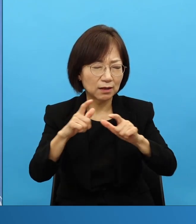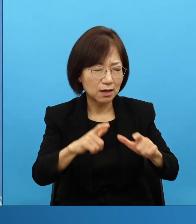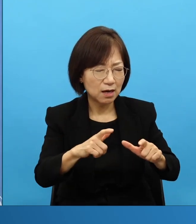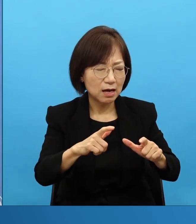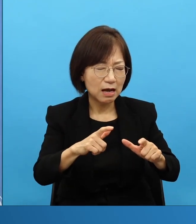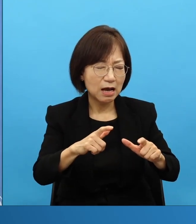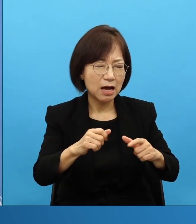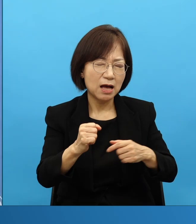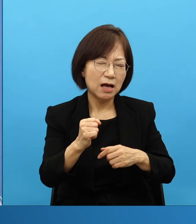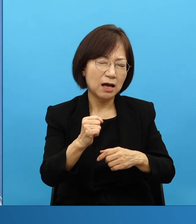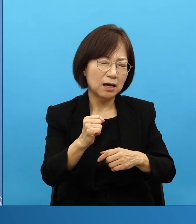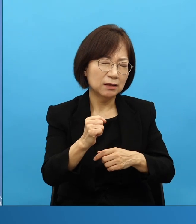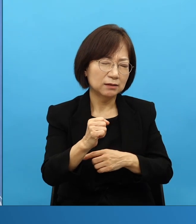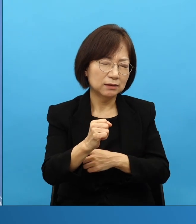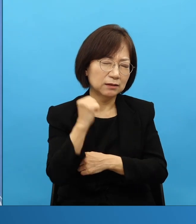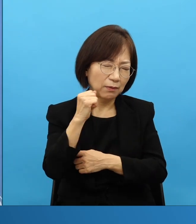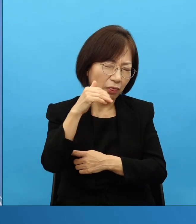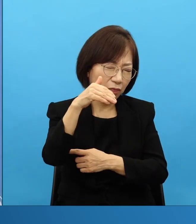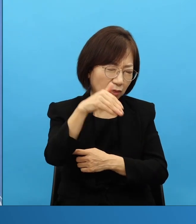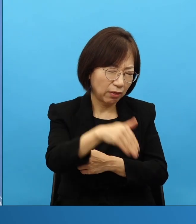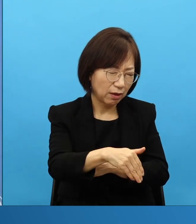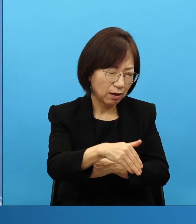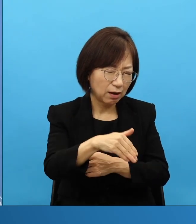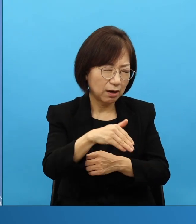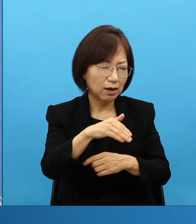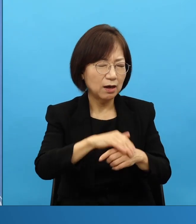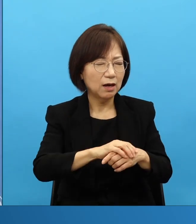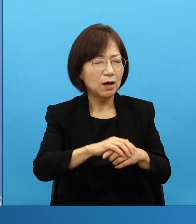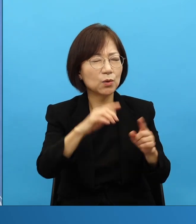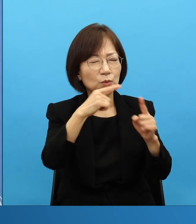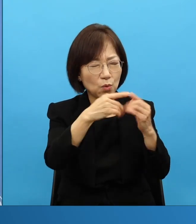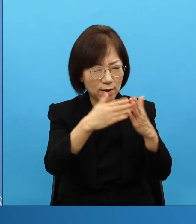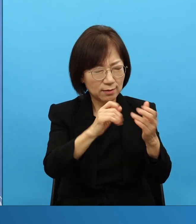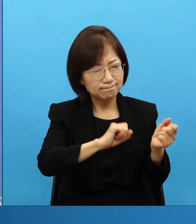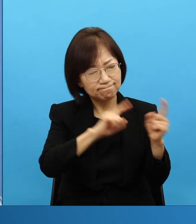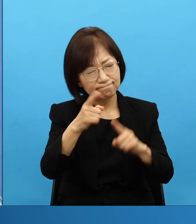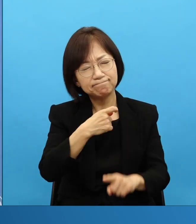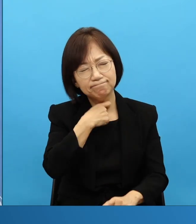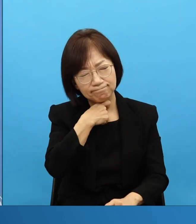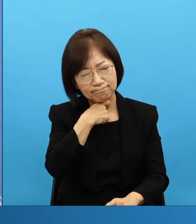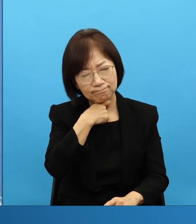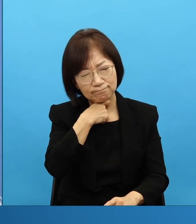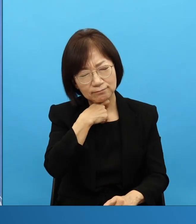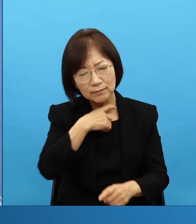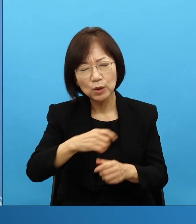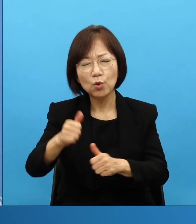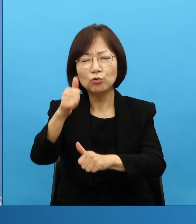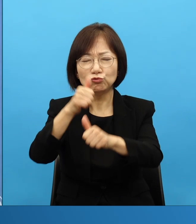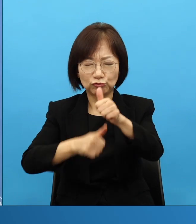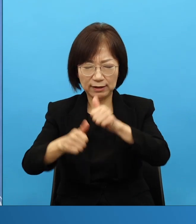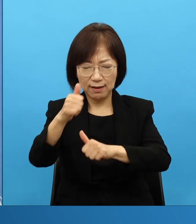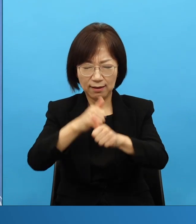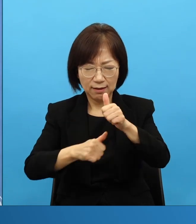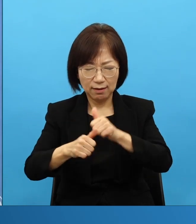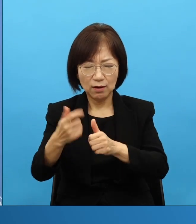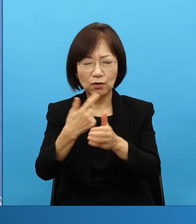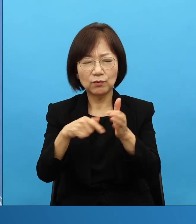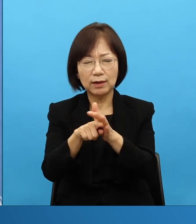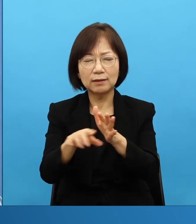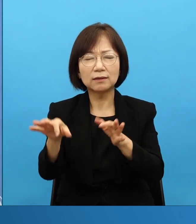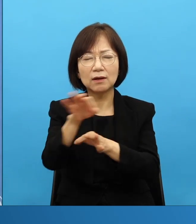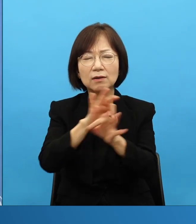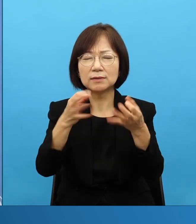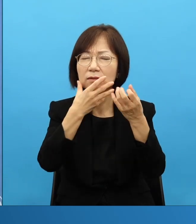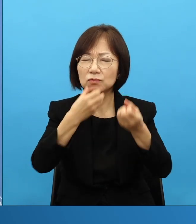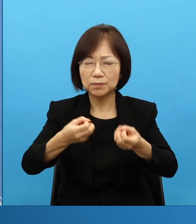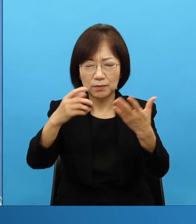교회를 세워야 되겠는데 후대 경제를 하나님이 회복시켜 주옵소서. Restore upon us the economy and the finances of posterity to raise up all the